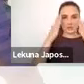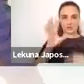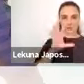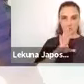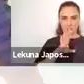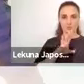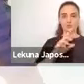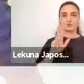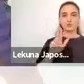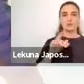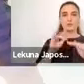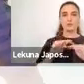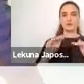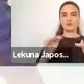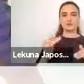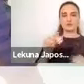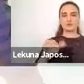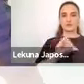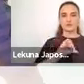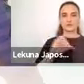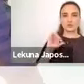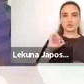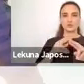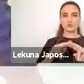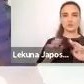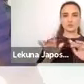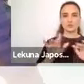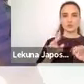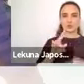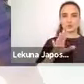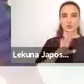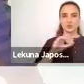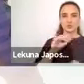და ბავშვისთვის თვითონ ეს პროცესი უნდა